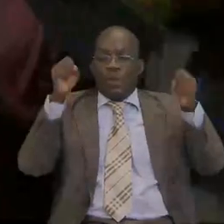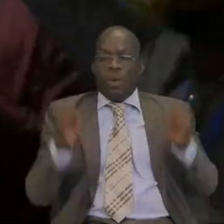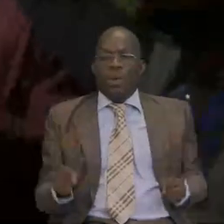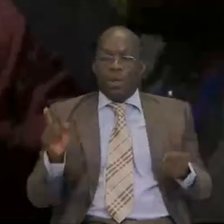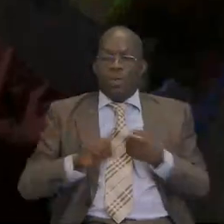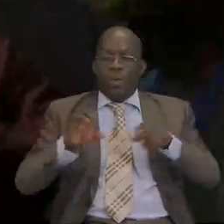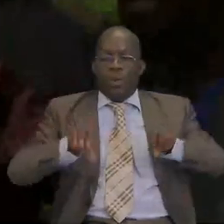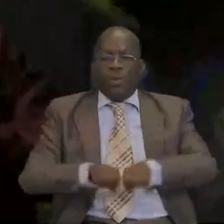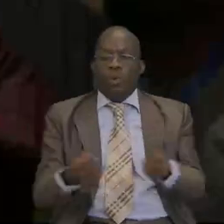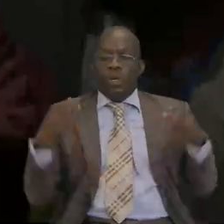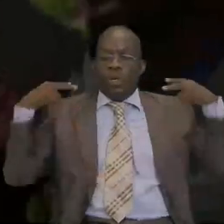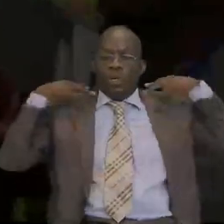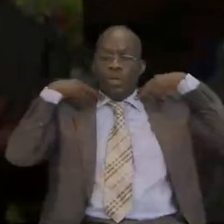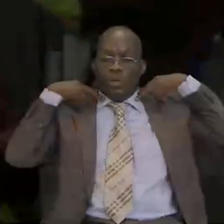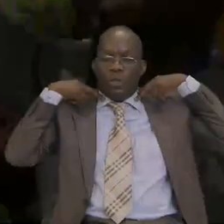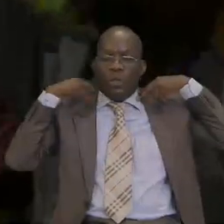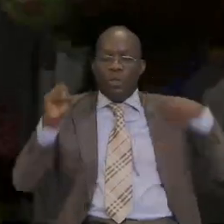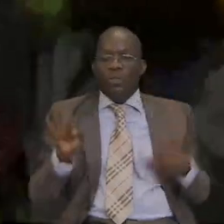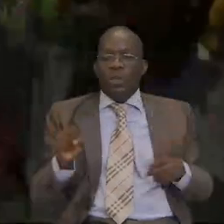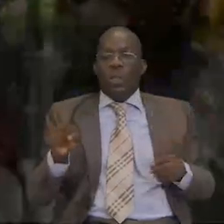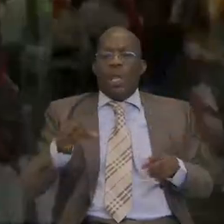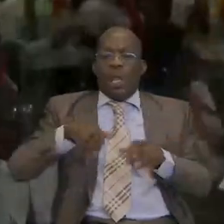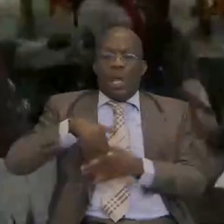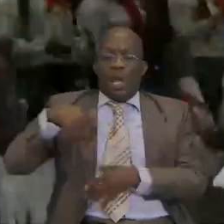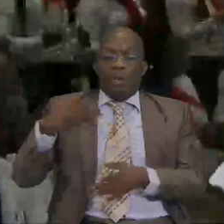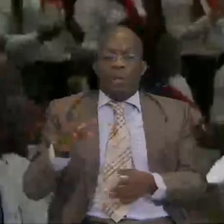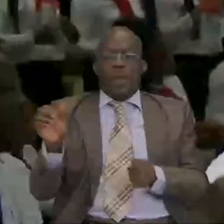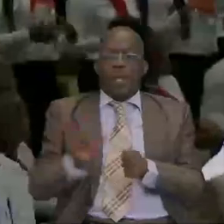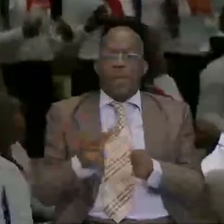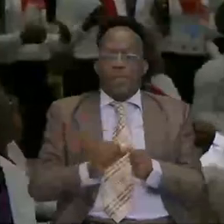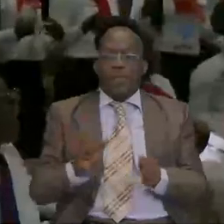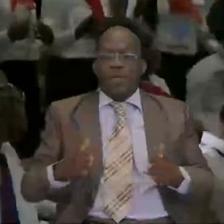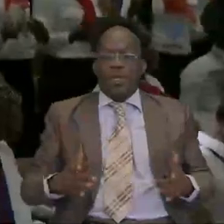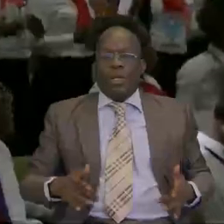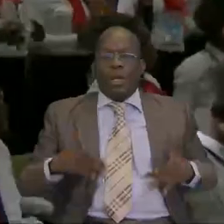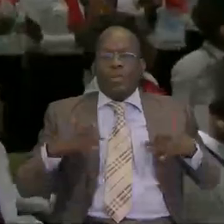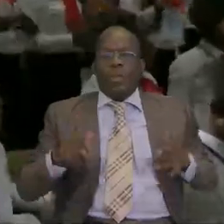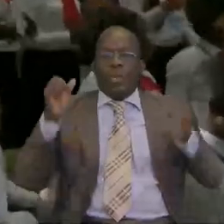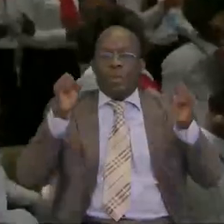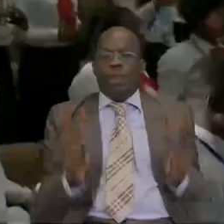La puissance pour briser les jougs de chaque vie.